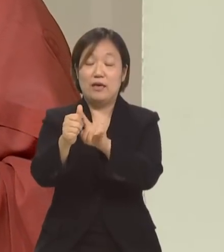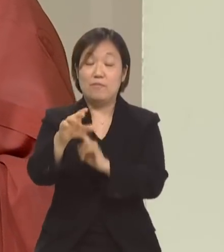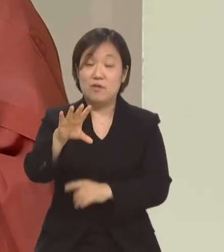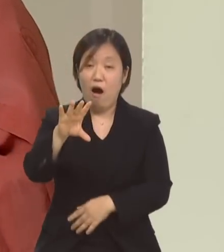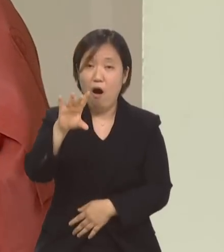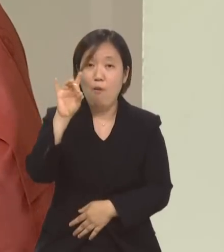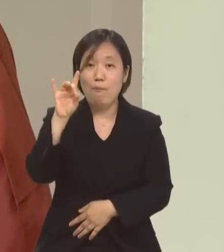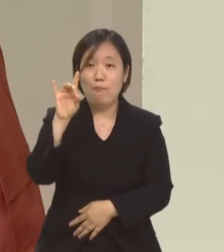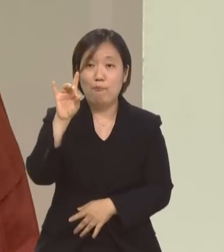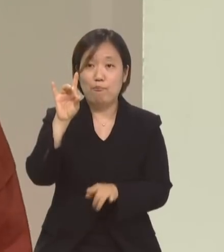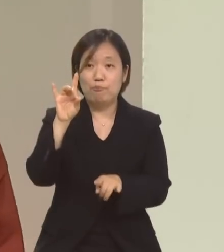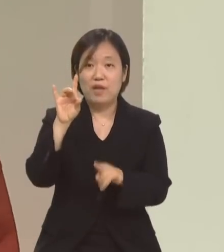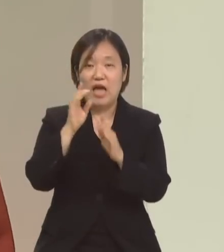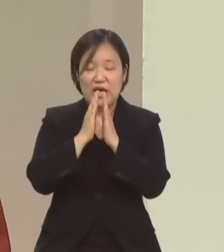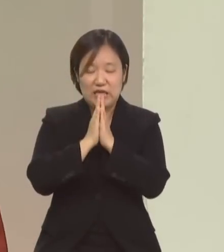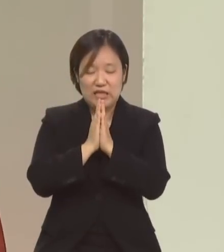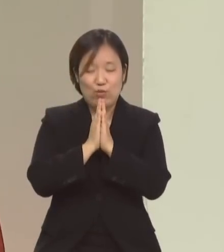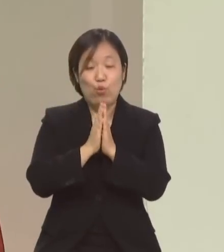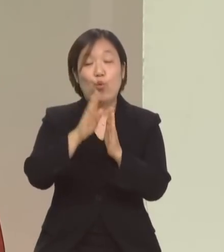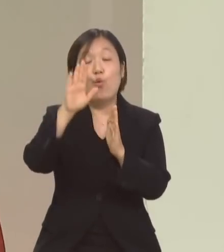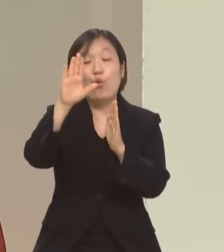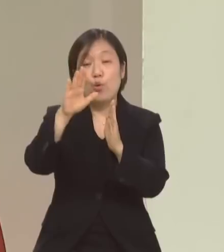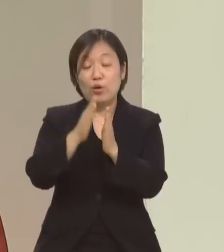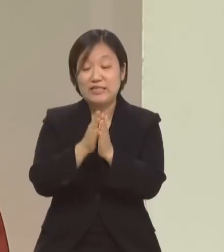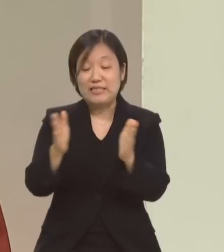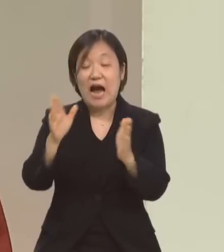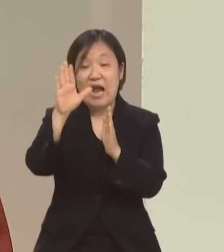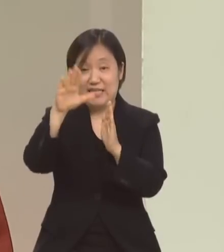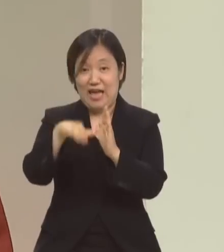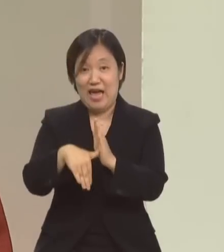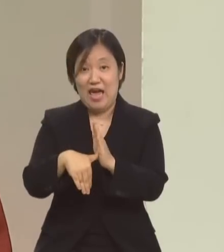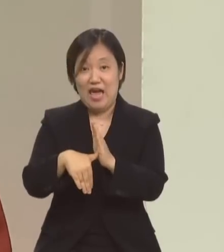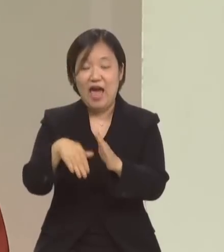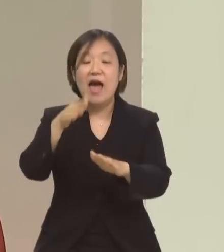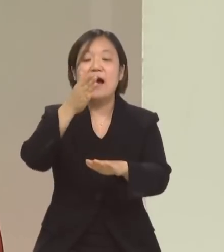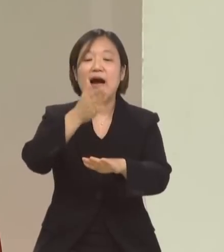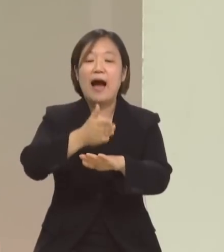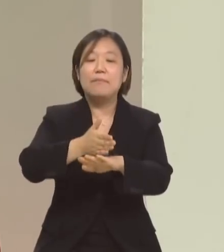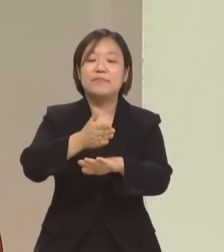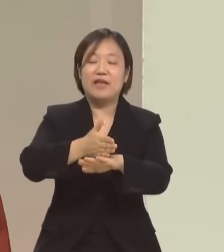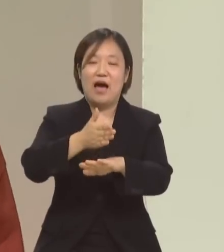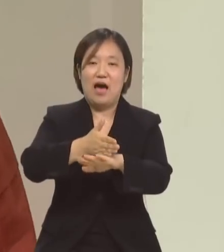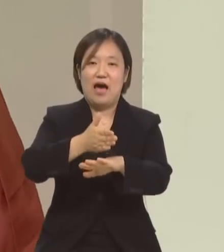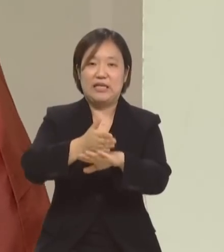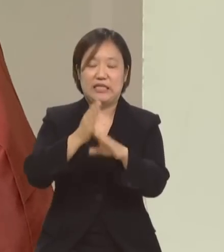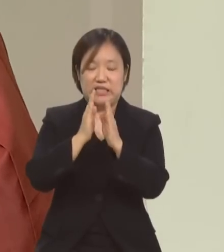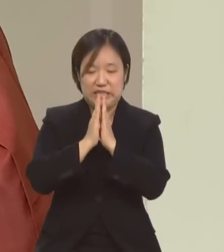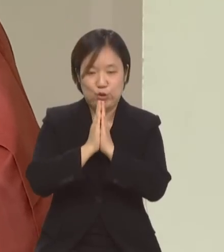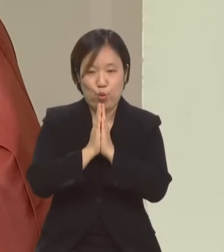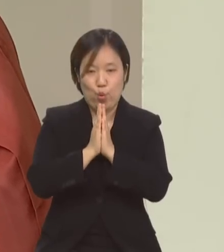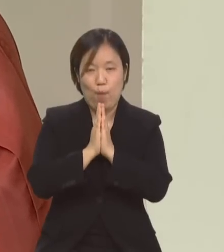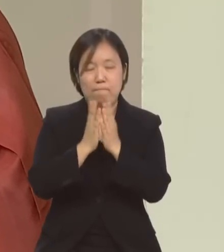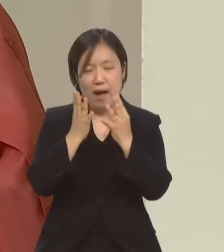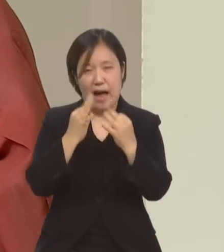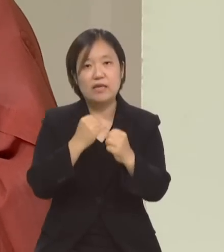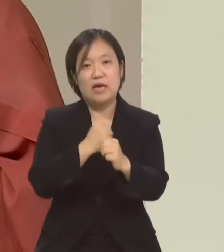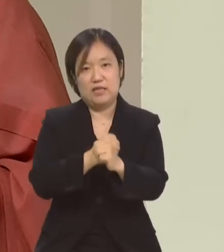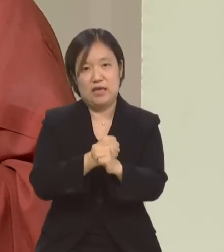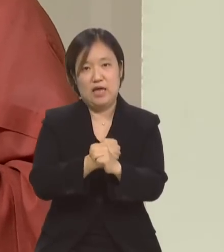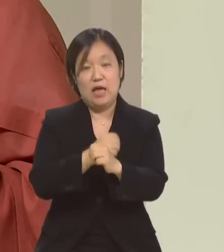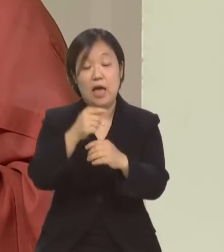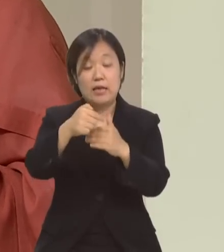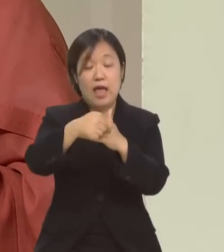처음에는 감사 기도를 많이 올렸대 감사 기도 그래서 항상 마음으로 감사합니다